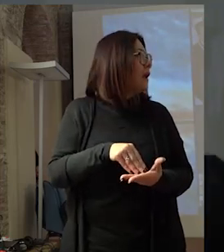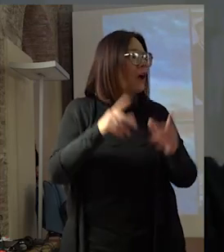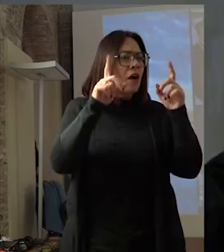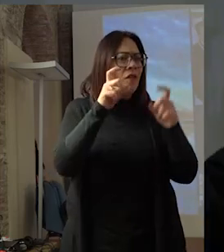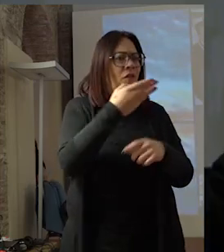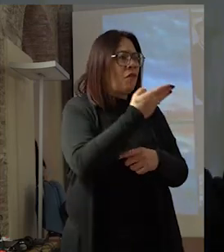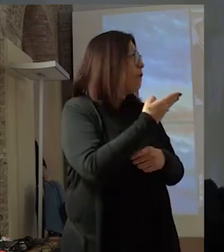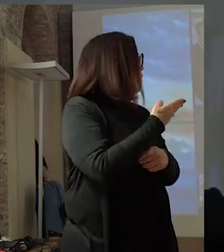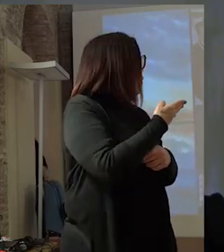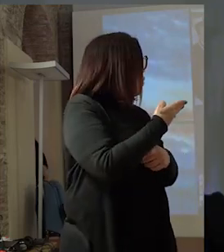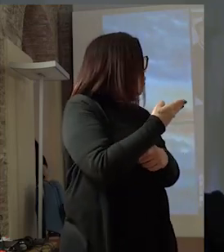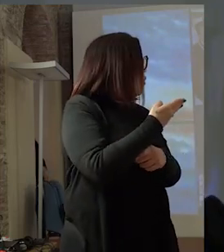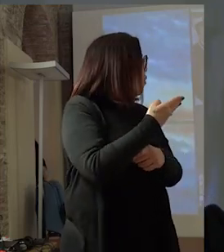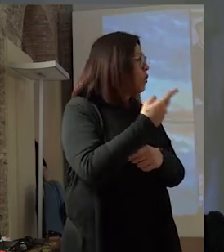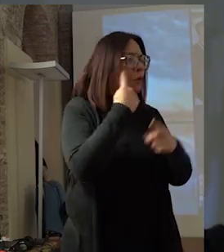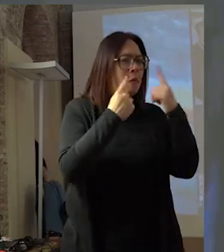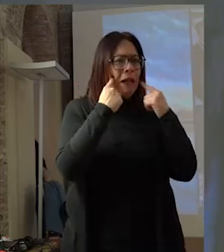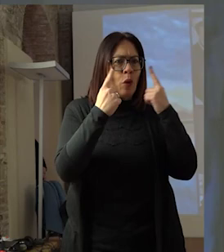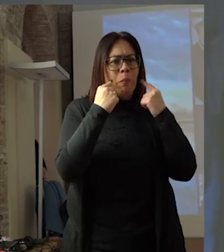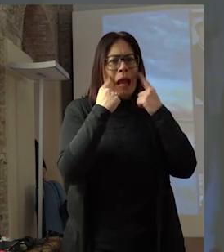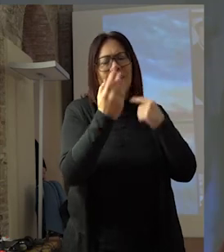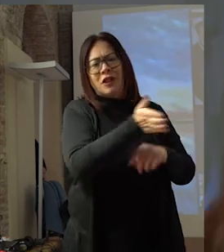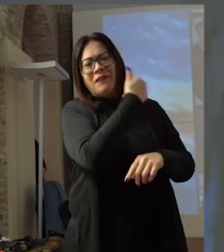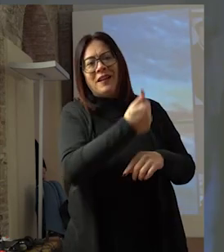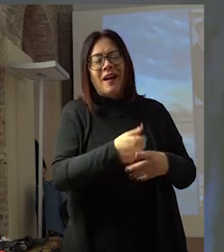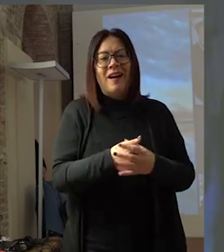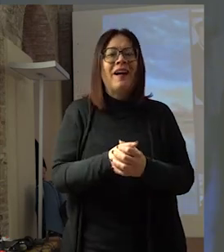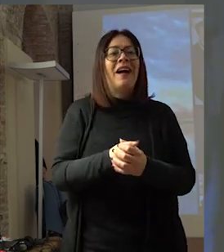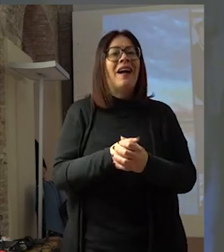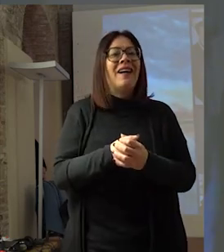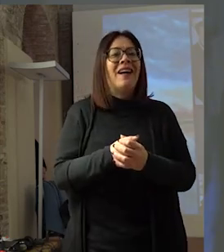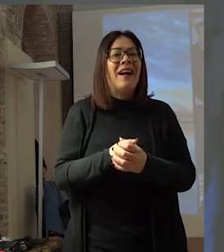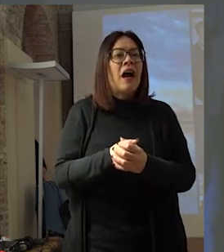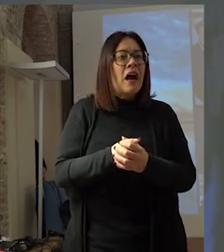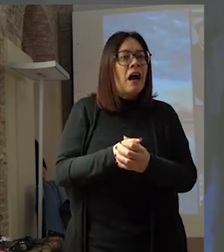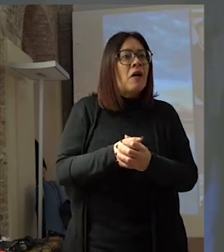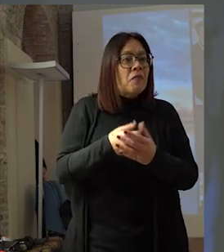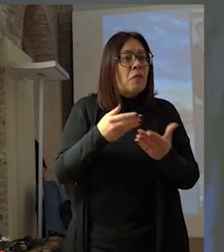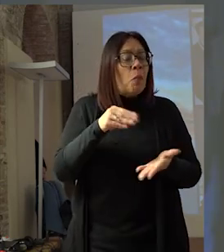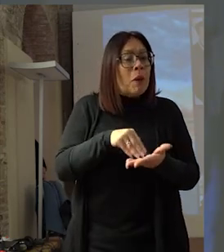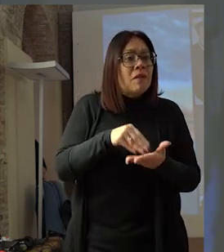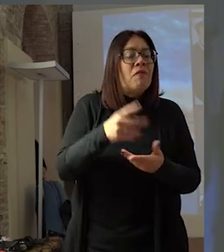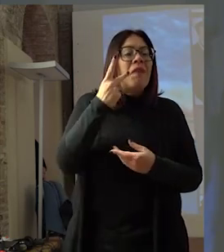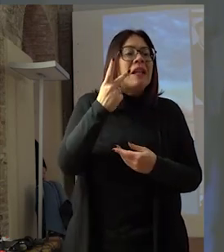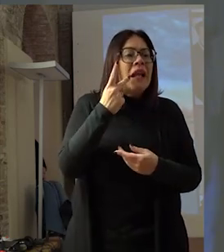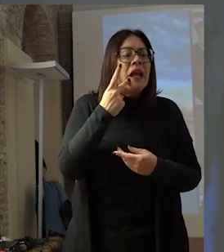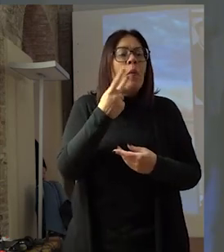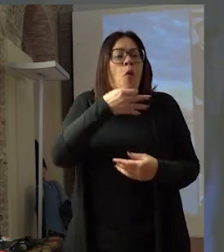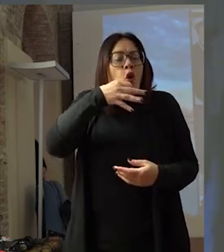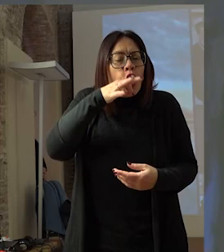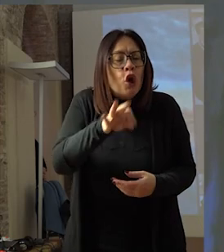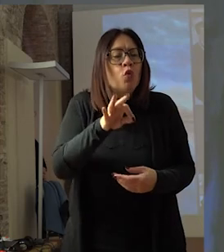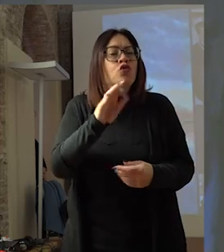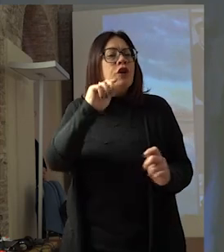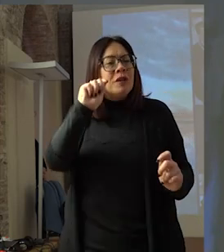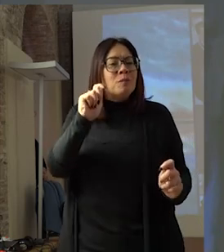da piangere, venire qui e vedere quello che siamo riusciti a raggiungere con l'impegno,